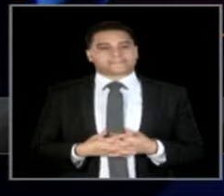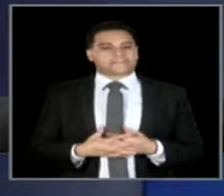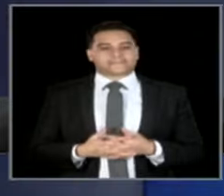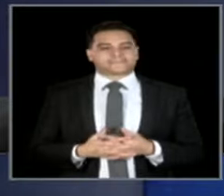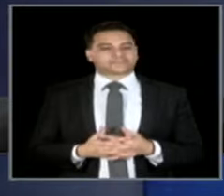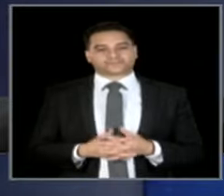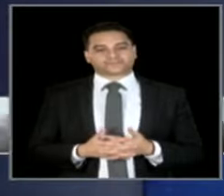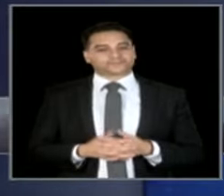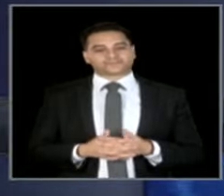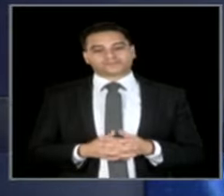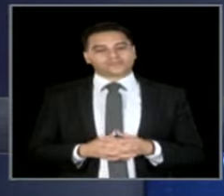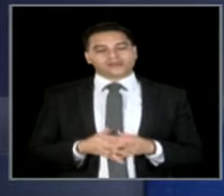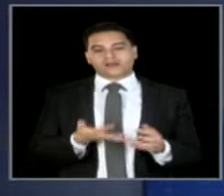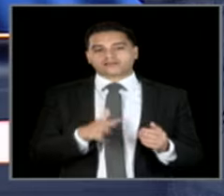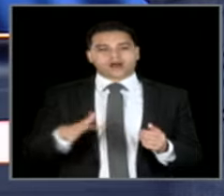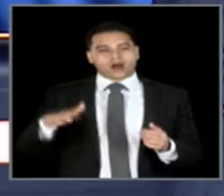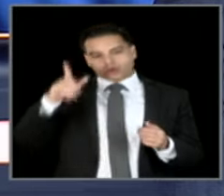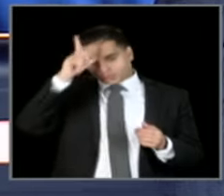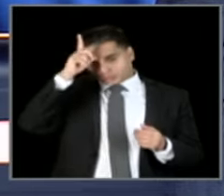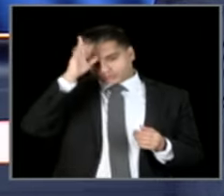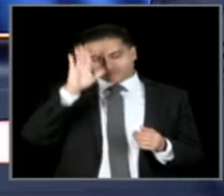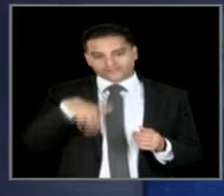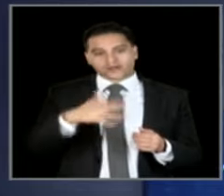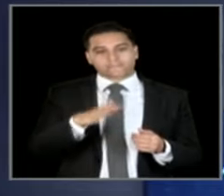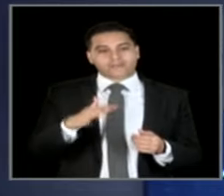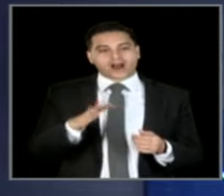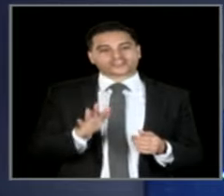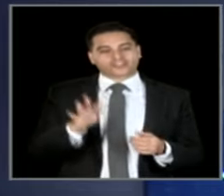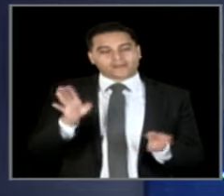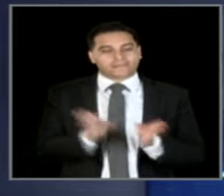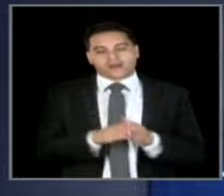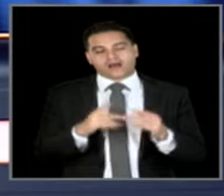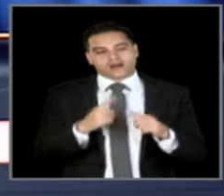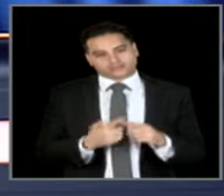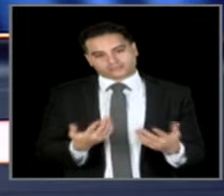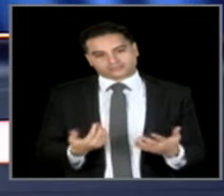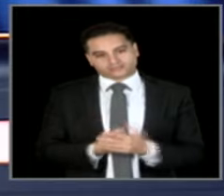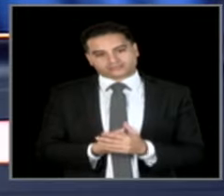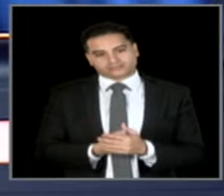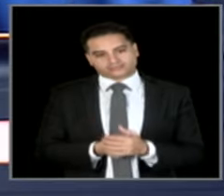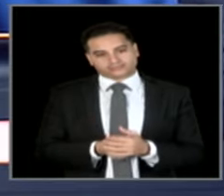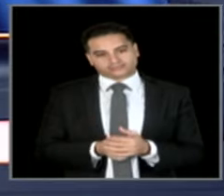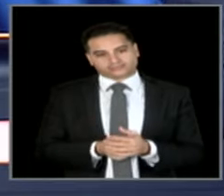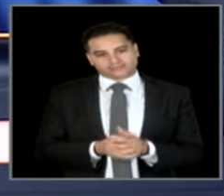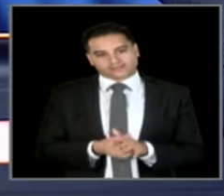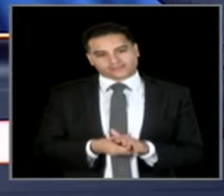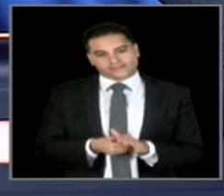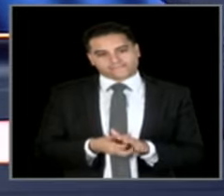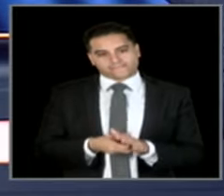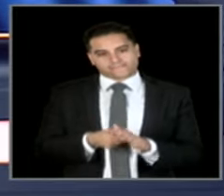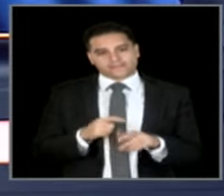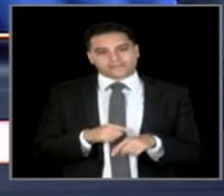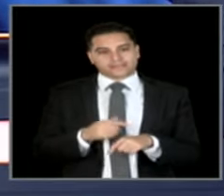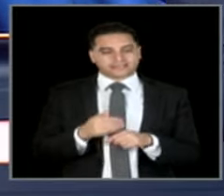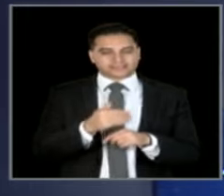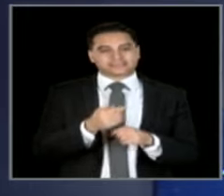غلط نهر الاردن في بحر الشمال عايز اقوللك حاجه يعني بتاخدي